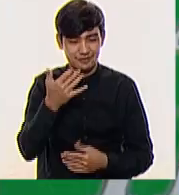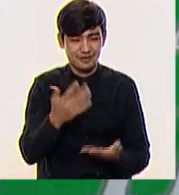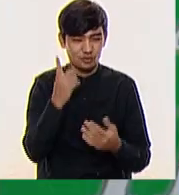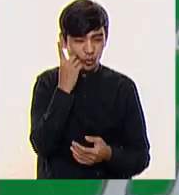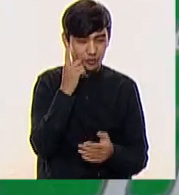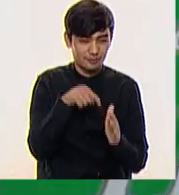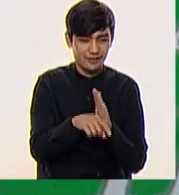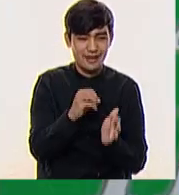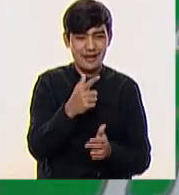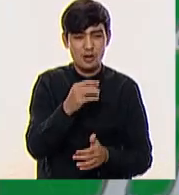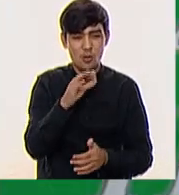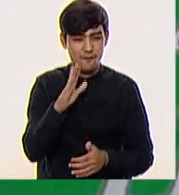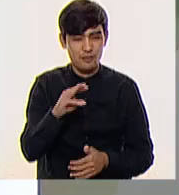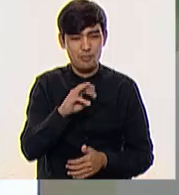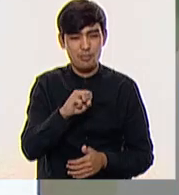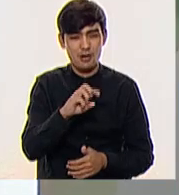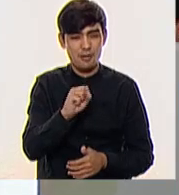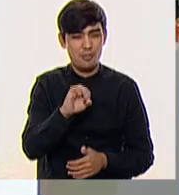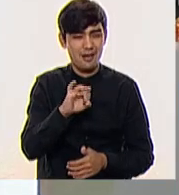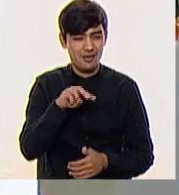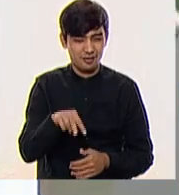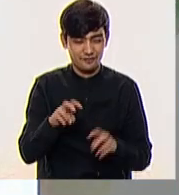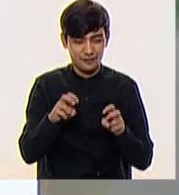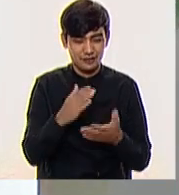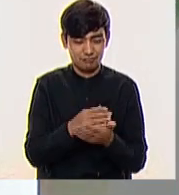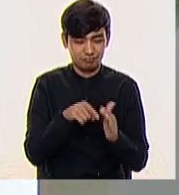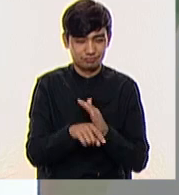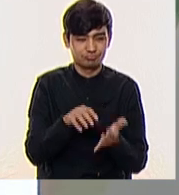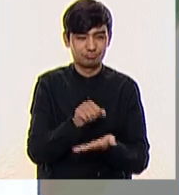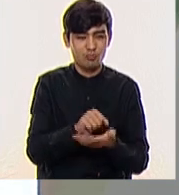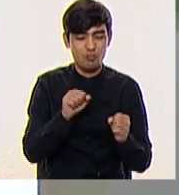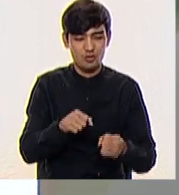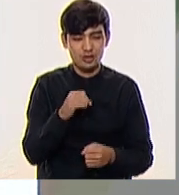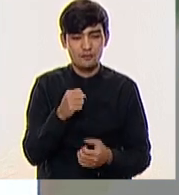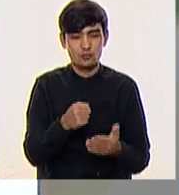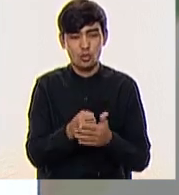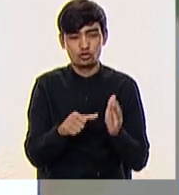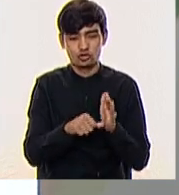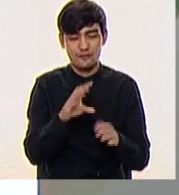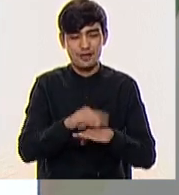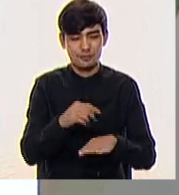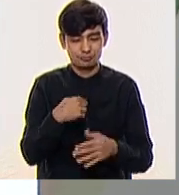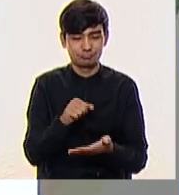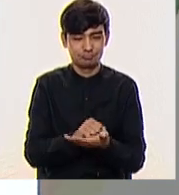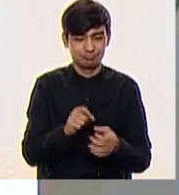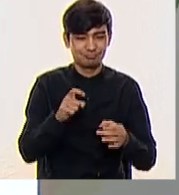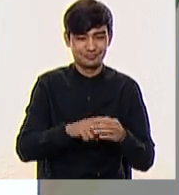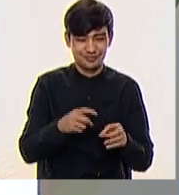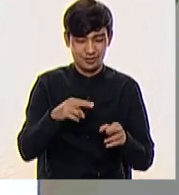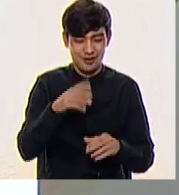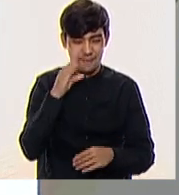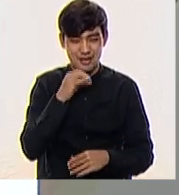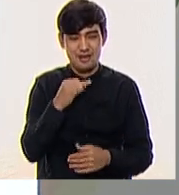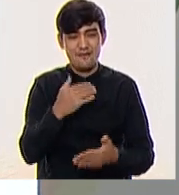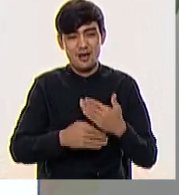мобильным приложением EGOV Mobile. Бронирование сделаем до 6 вечера. Если же, допустим, есть пожилые люди,